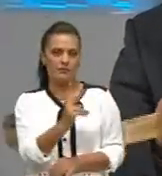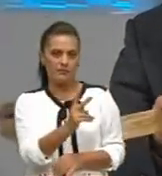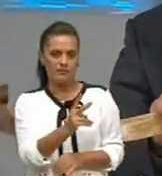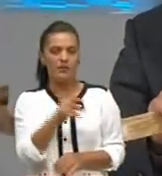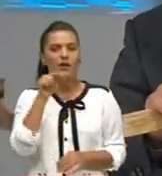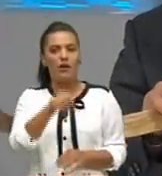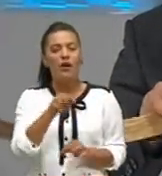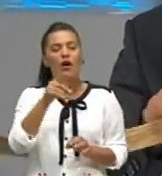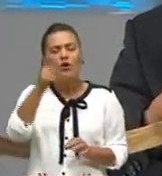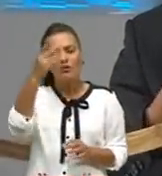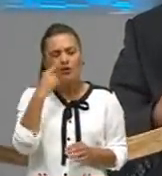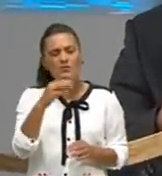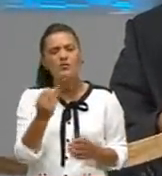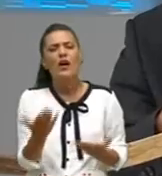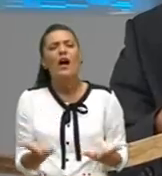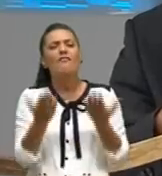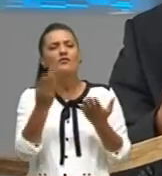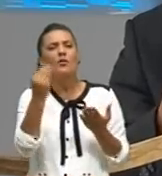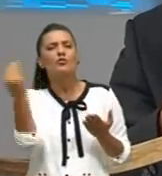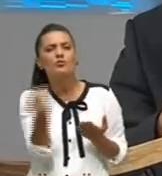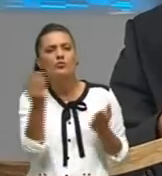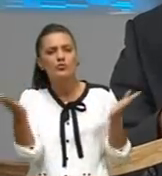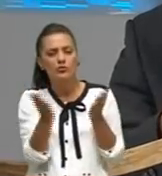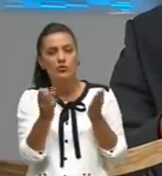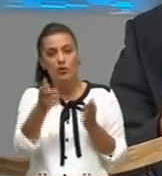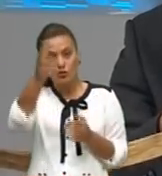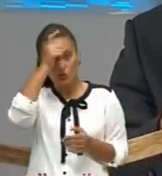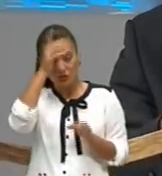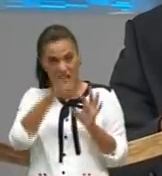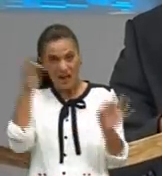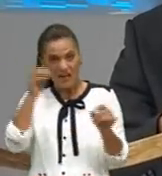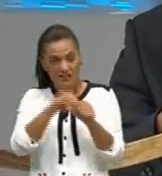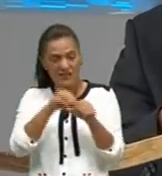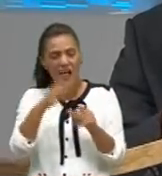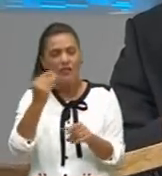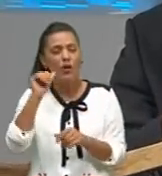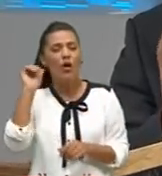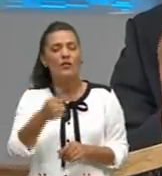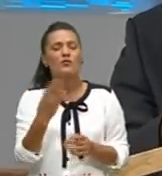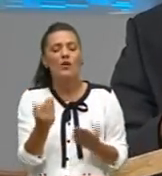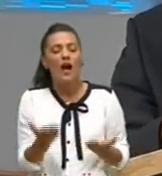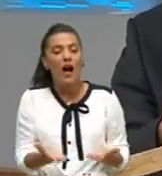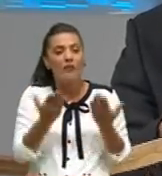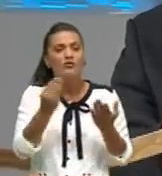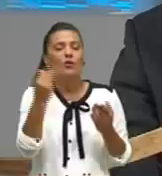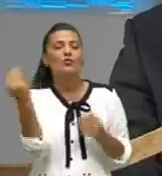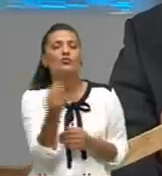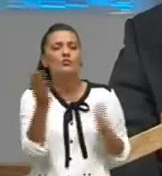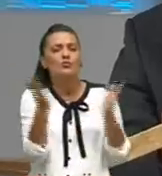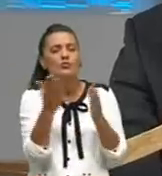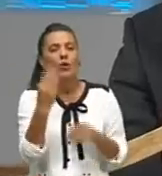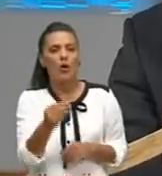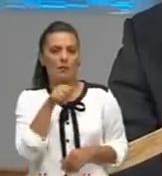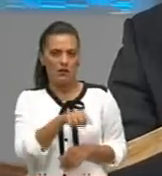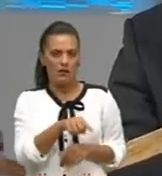Evet. Ve gördüğünüz gibi çok hafif ve çok küçüktür. Hı hı. Türk yaylarının en önemli özelliği çok hafif ve çok küçük olmalarıdır.